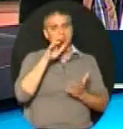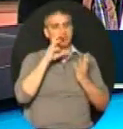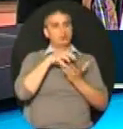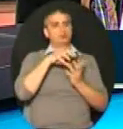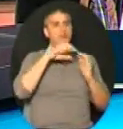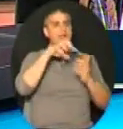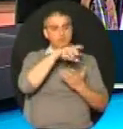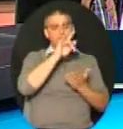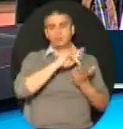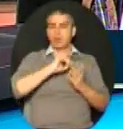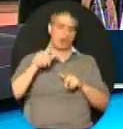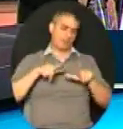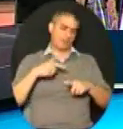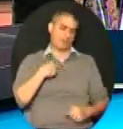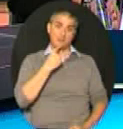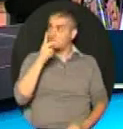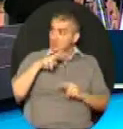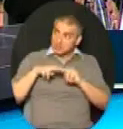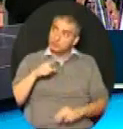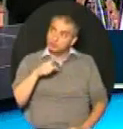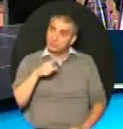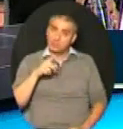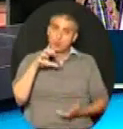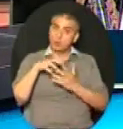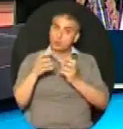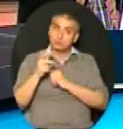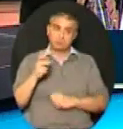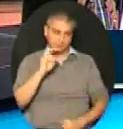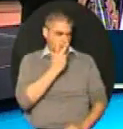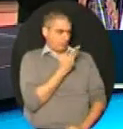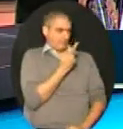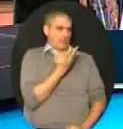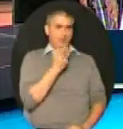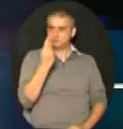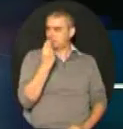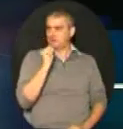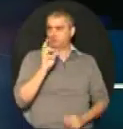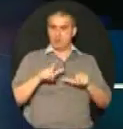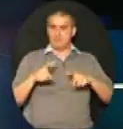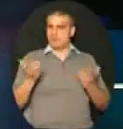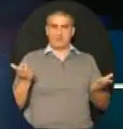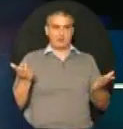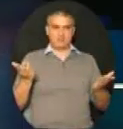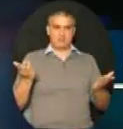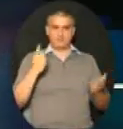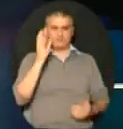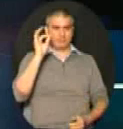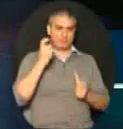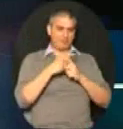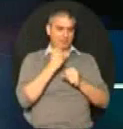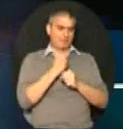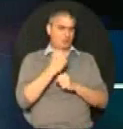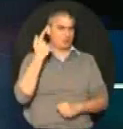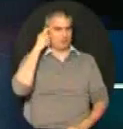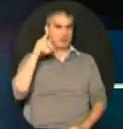ההתיישבות שמצויים בכל מפה. אני אמרתי, מתי אמרתי גוש עציון? תודה, אני רוצה לעבור לאגף. אבל זה א' ב' של מפה. אז תשאלי את בוז'י. א' ב' של מפלגת